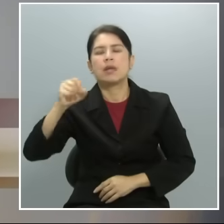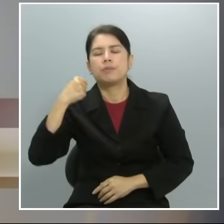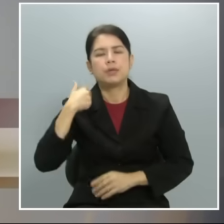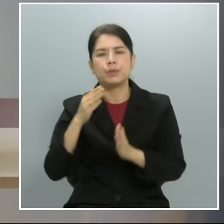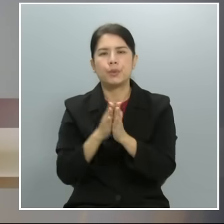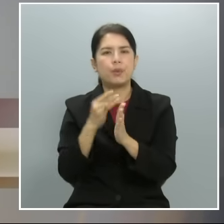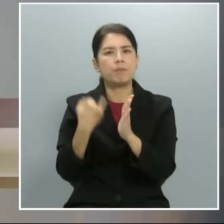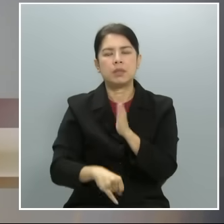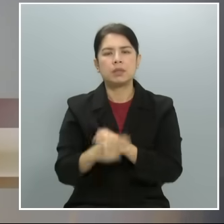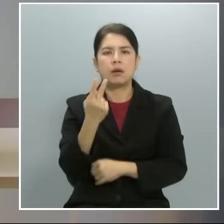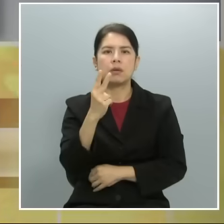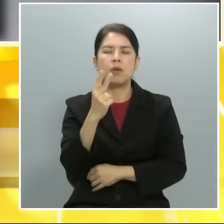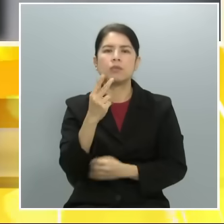เดี๋ยวผมรอตำรวจจับให้เห็นกันจะๆ